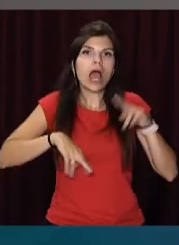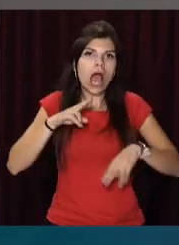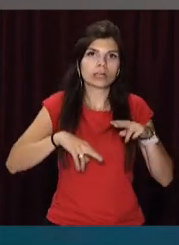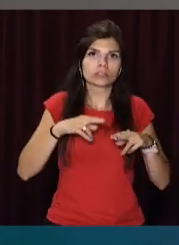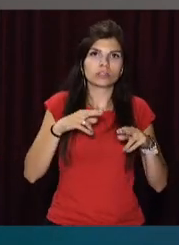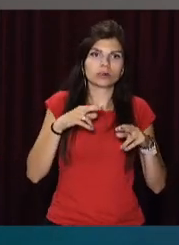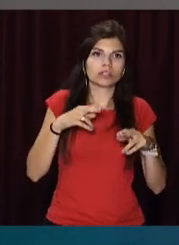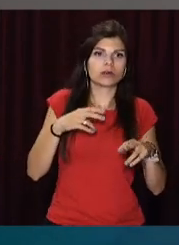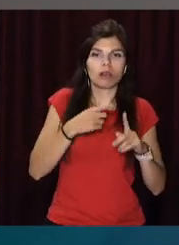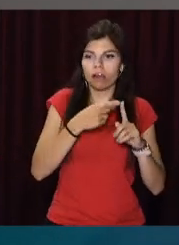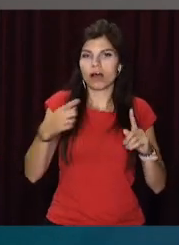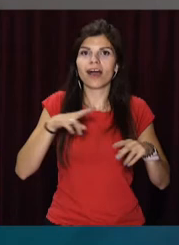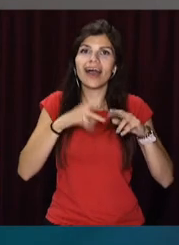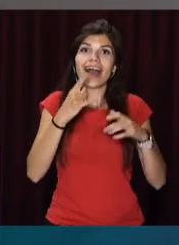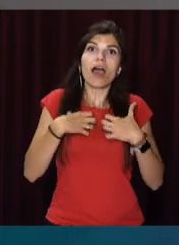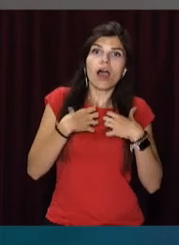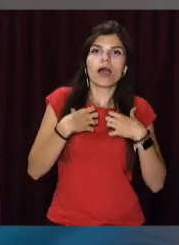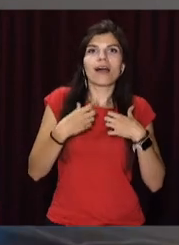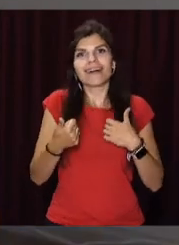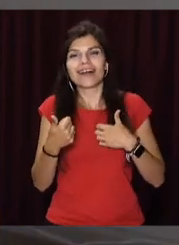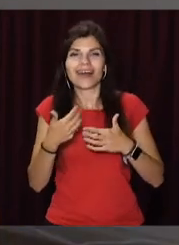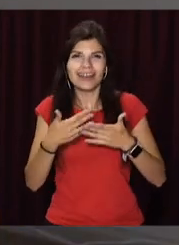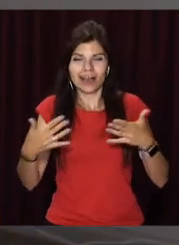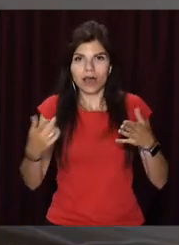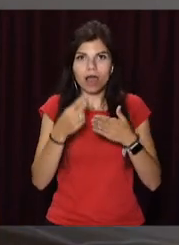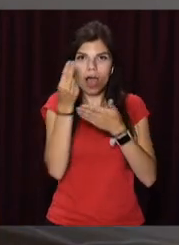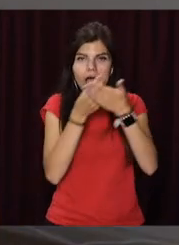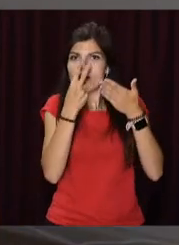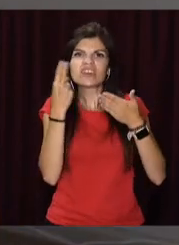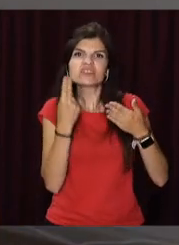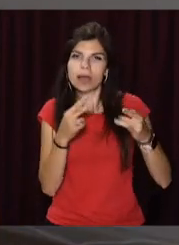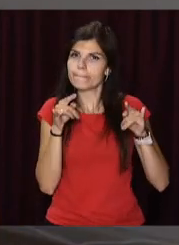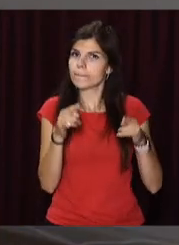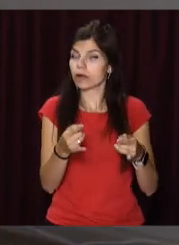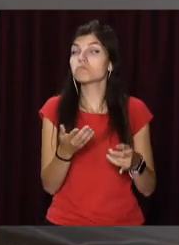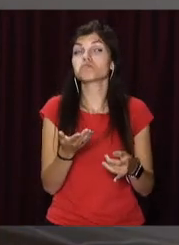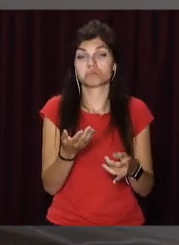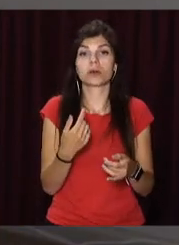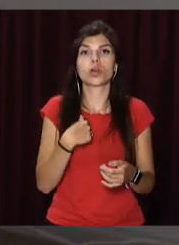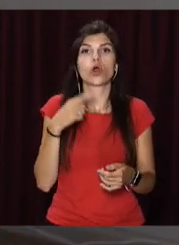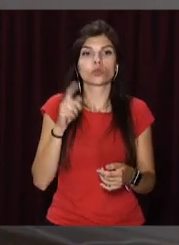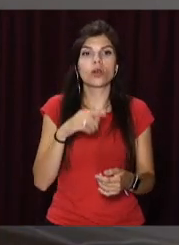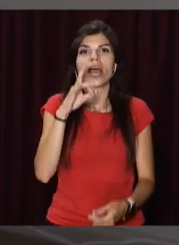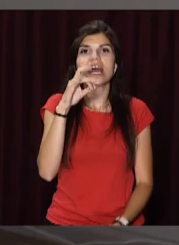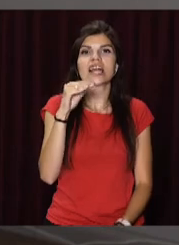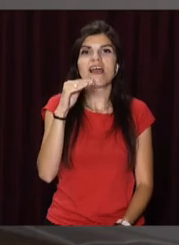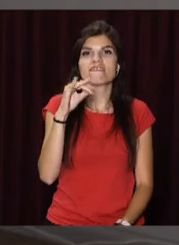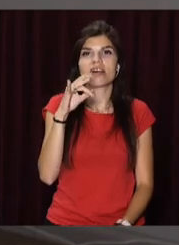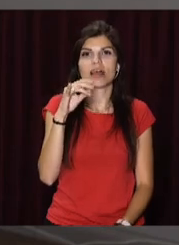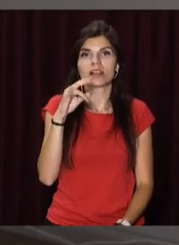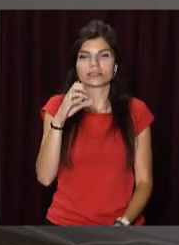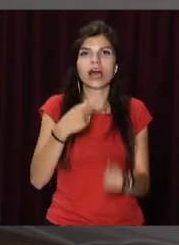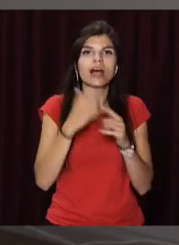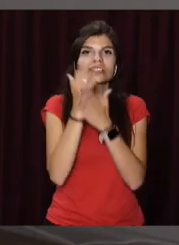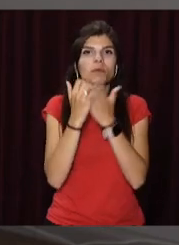в течение всього мультика і добре між собою сочеталась. Також я знайшла референс,